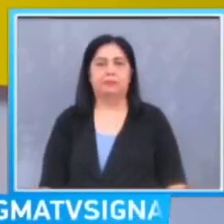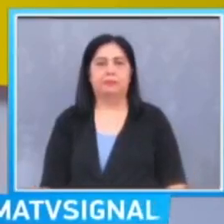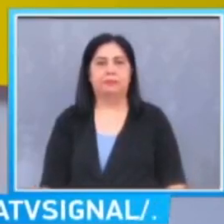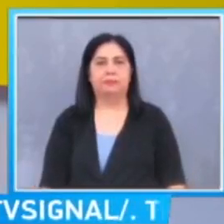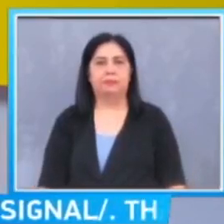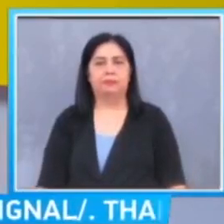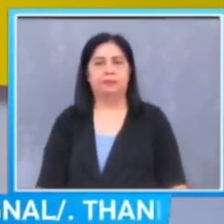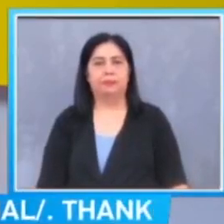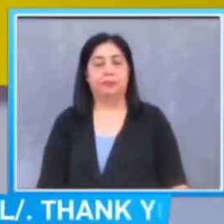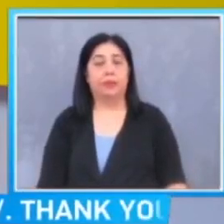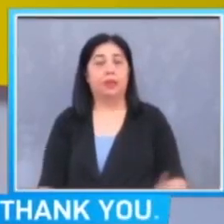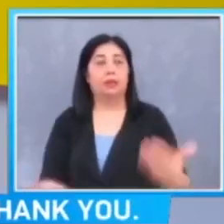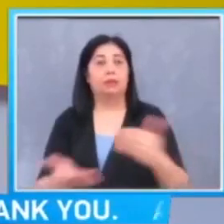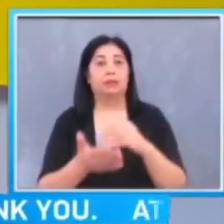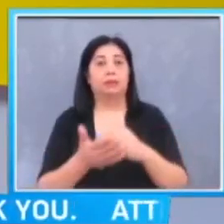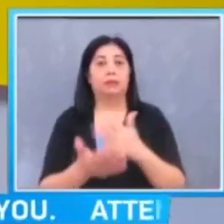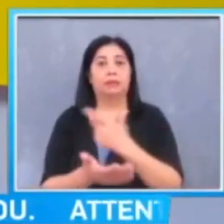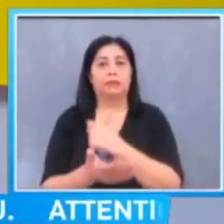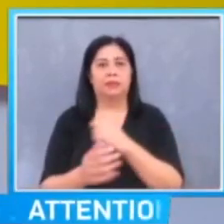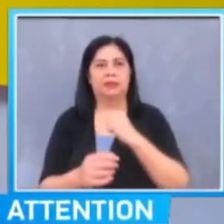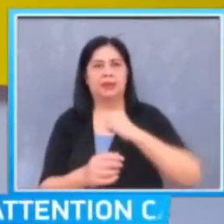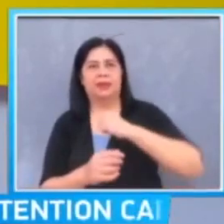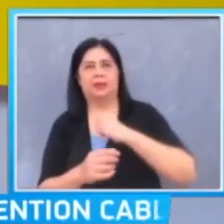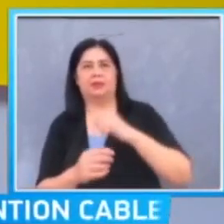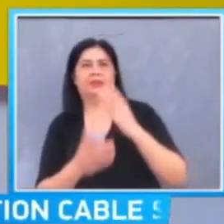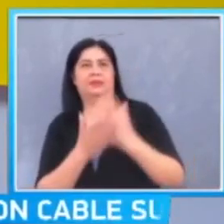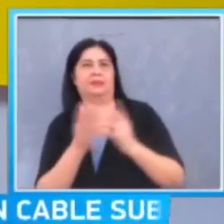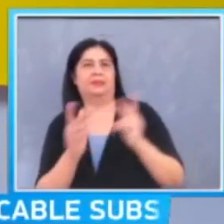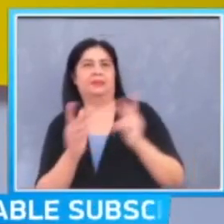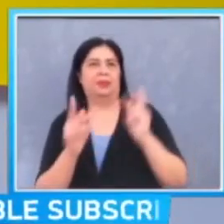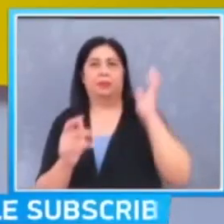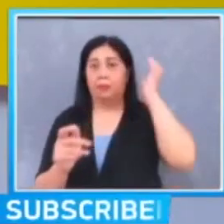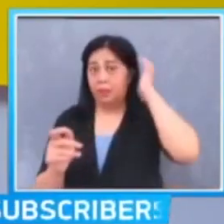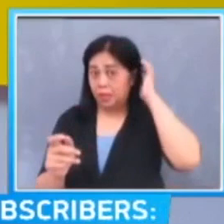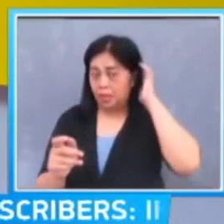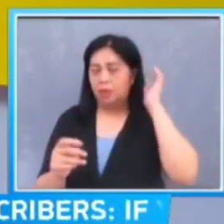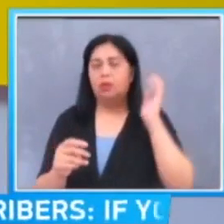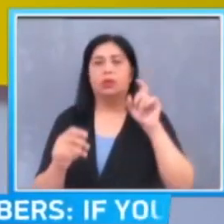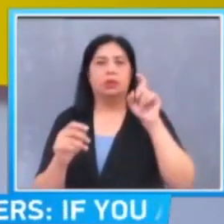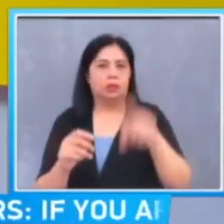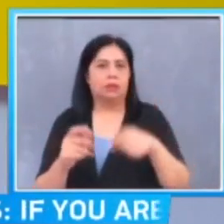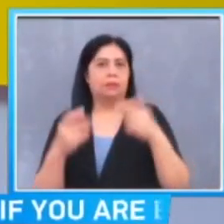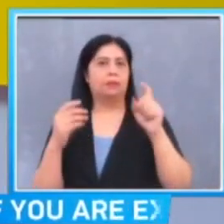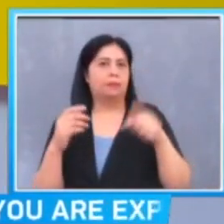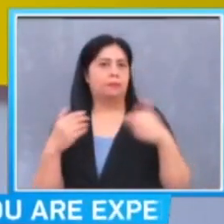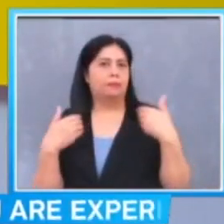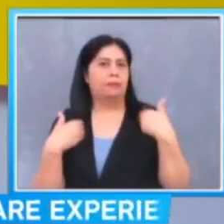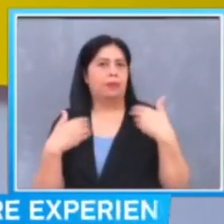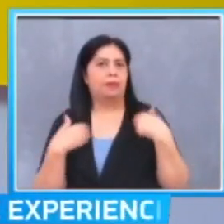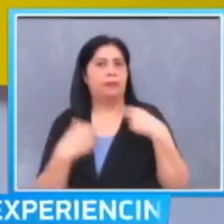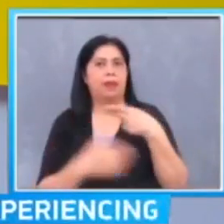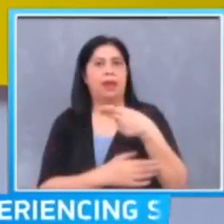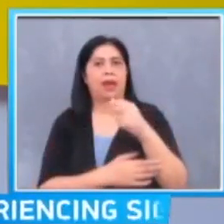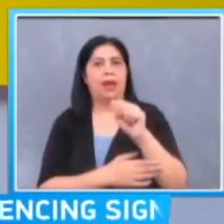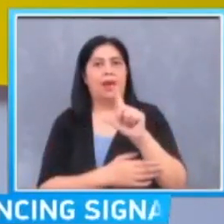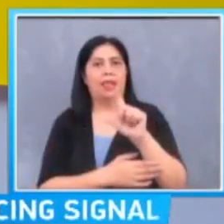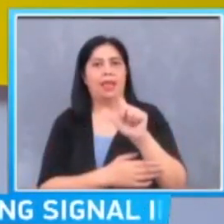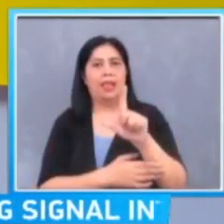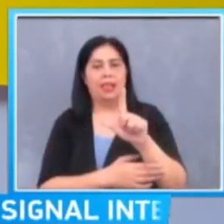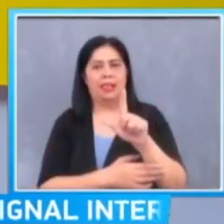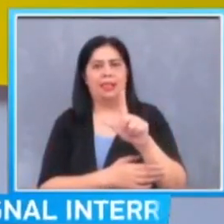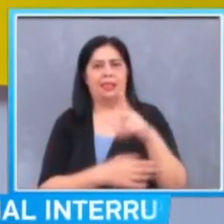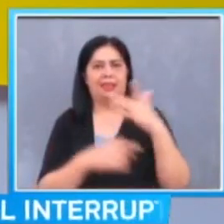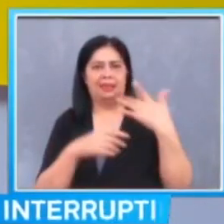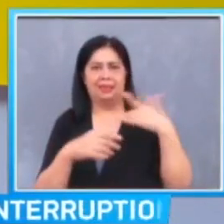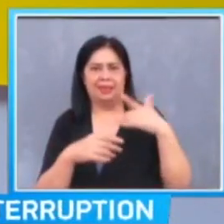Sa gitna ng vaccine hesitancy sa ilang bahagi ng Mindanao, dapat daw magkaroon ng halal type ng bakuna kontra COVID-19 para